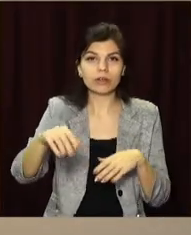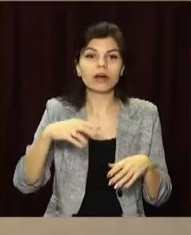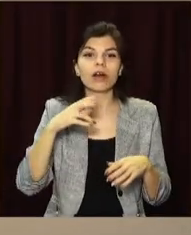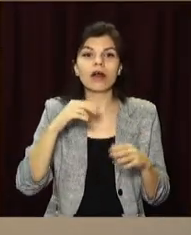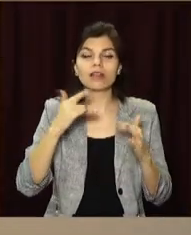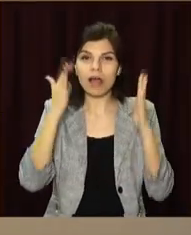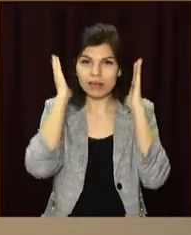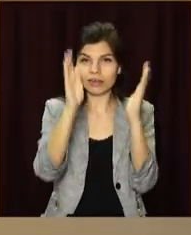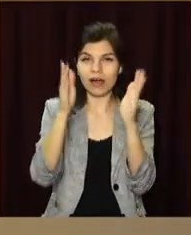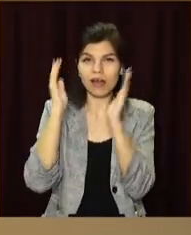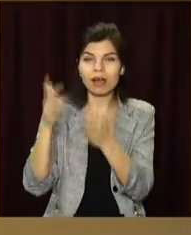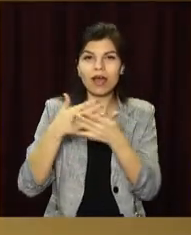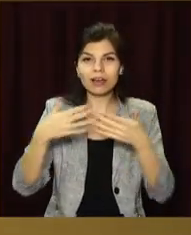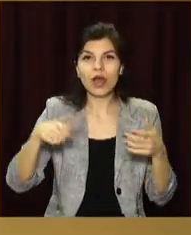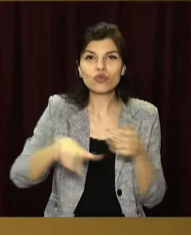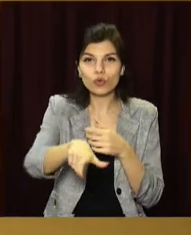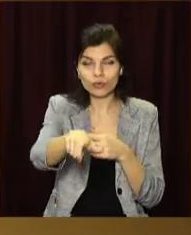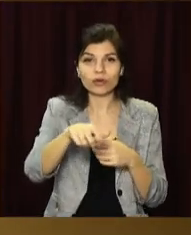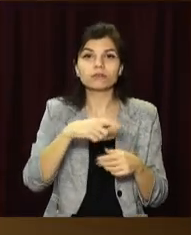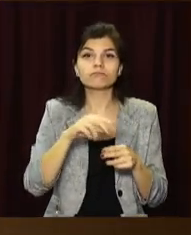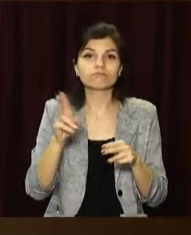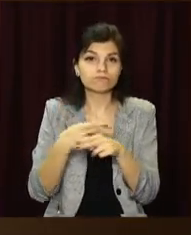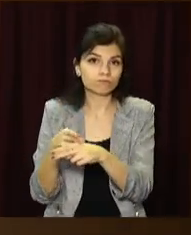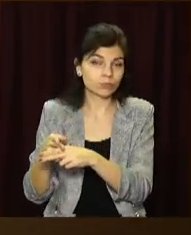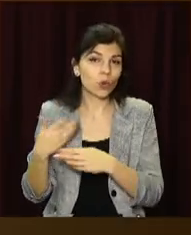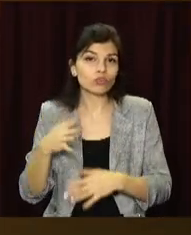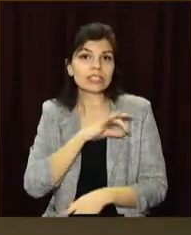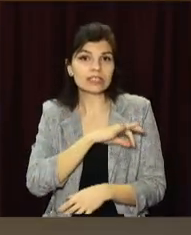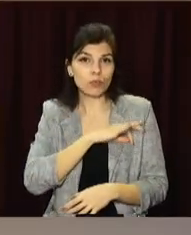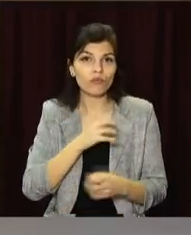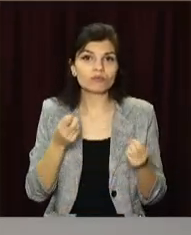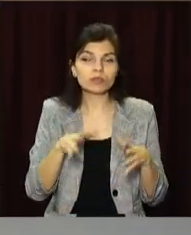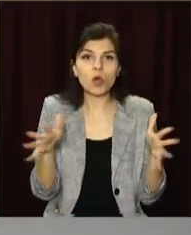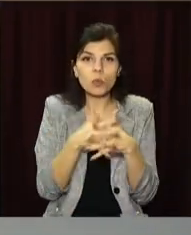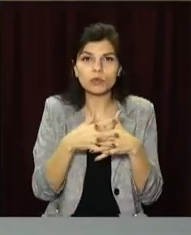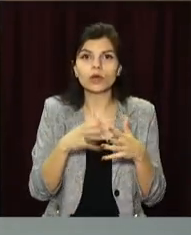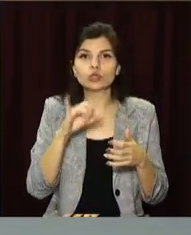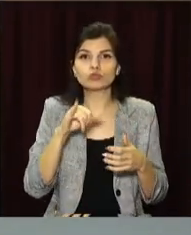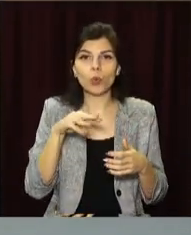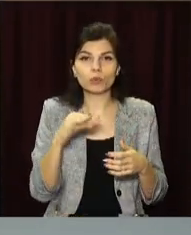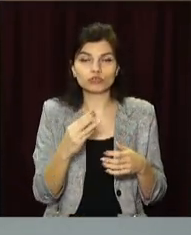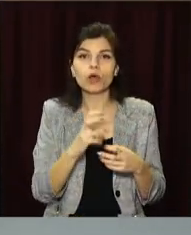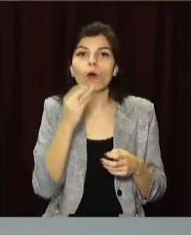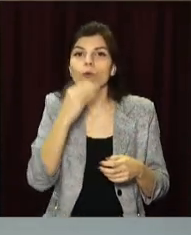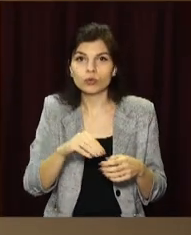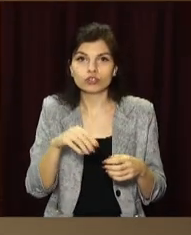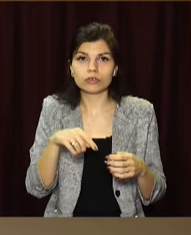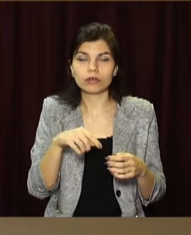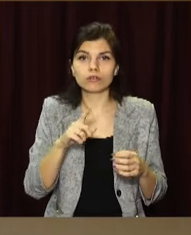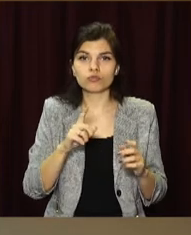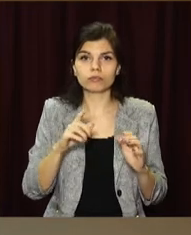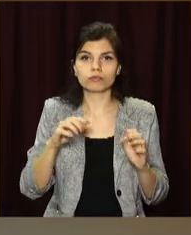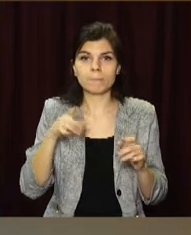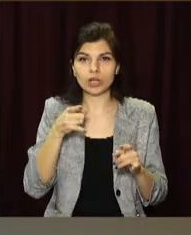навантажувачів. Для обробки магістралей повідомили в департаменті благоустрою та інфраструктури міськради, використовували комбіновану суміш. Вона забезпечує